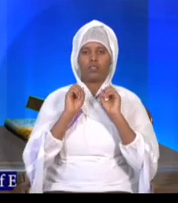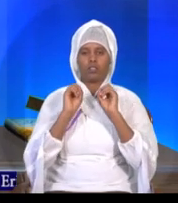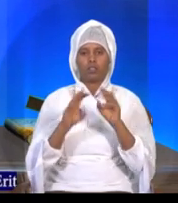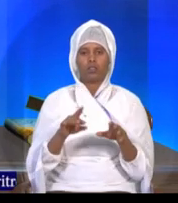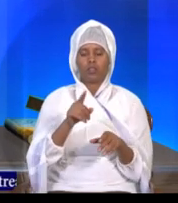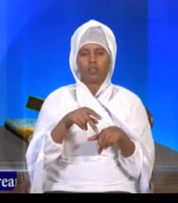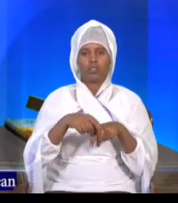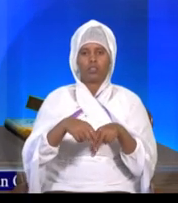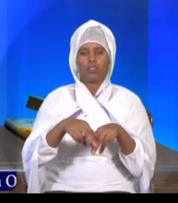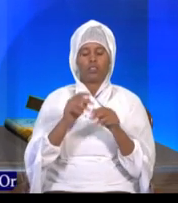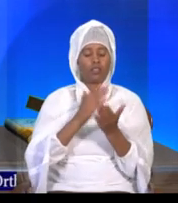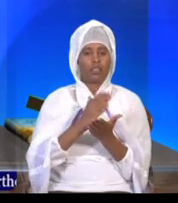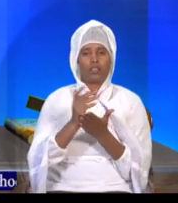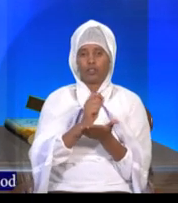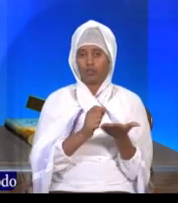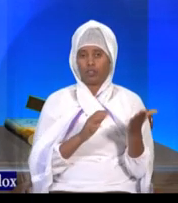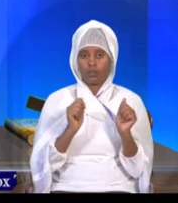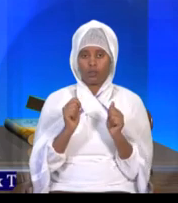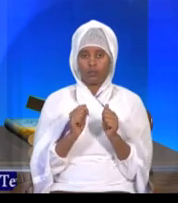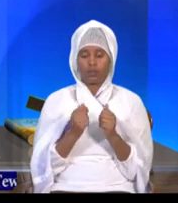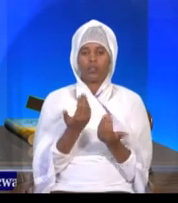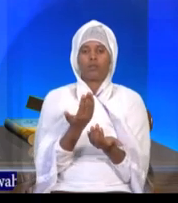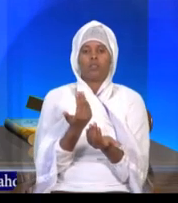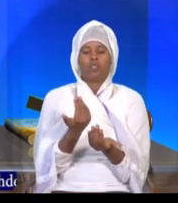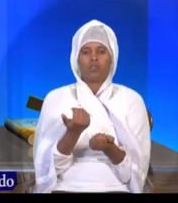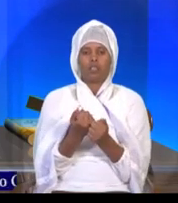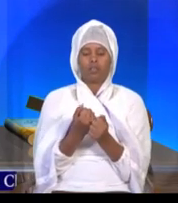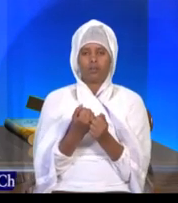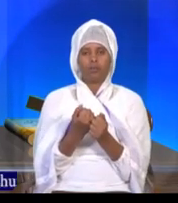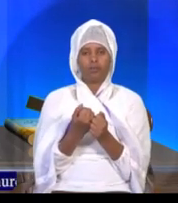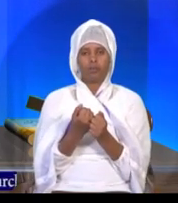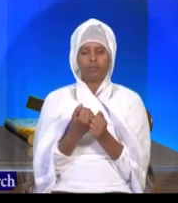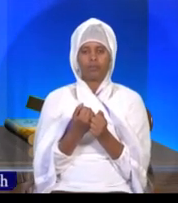ሰዲዱ እቲ ታሪክ ክፀሓፍ ኣለዎ ነቶም ብተስፋ